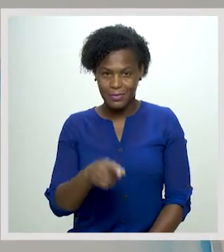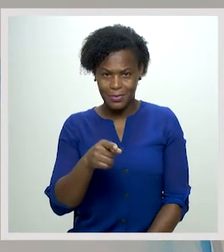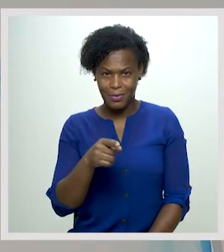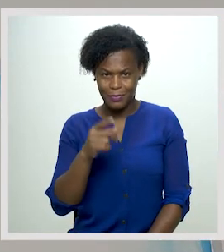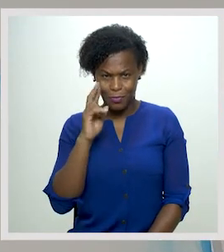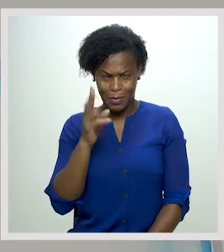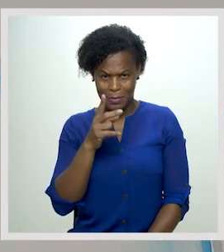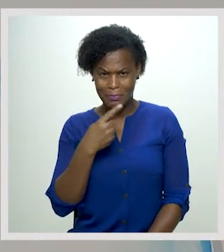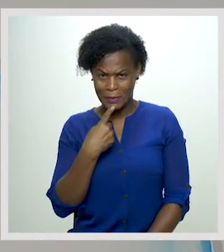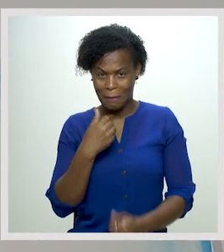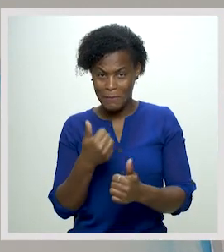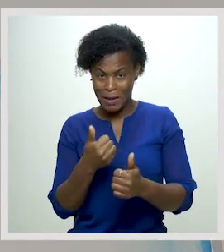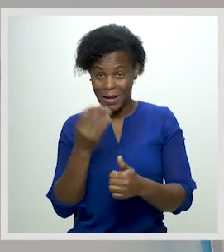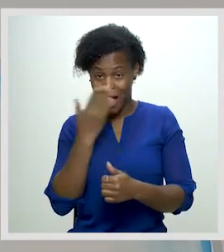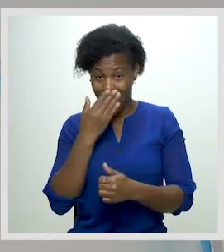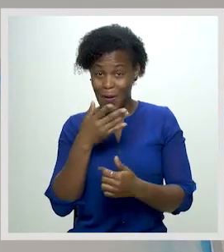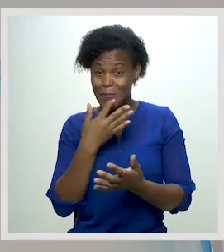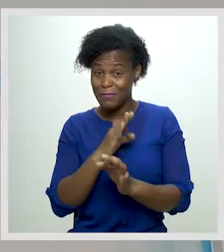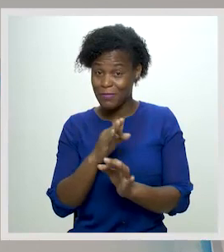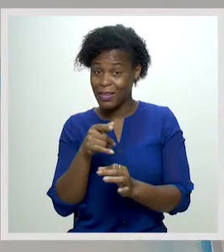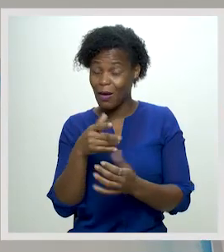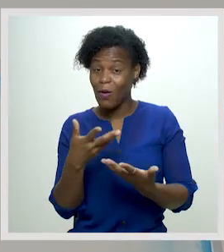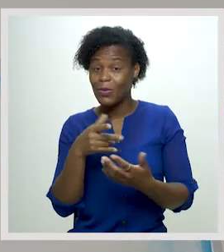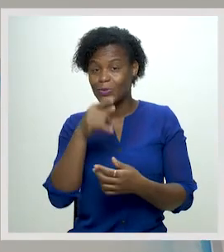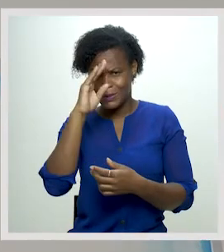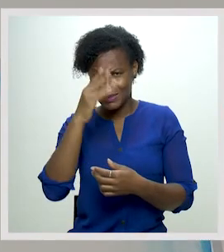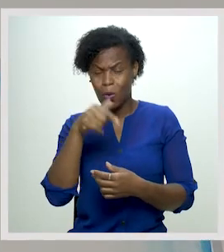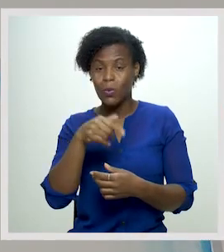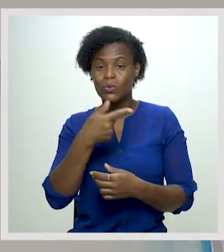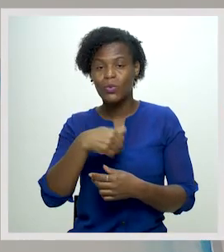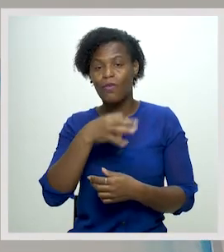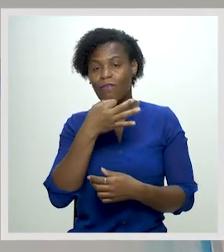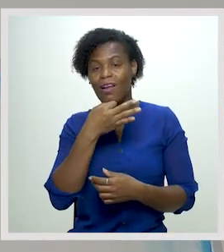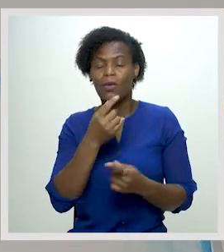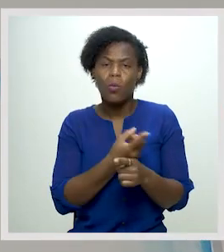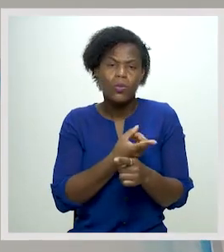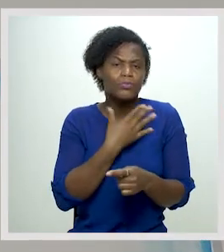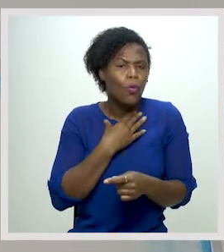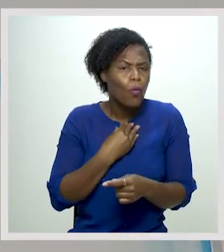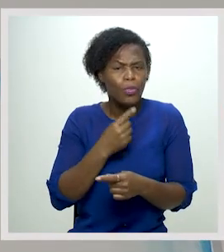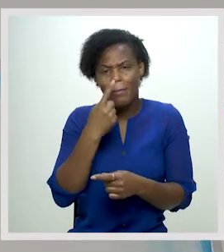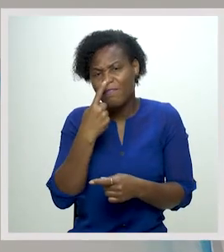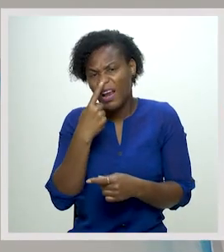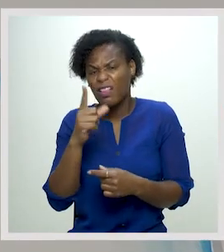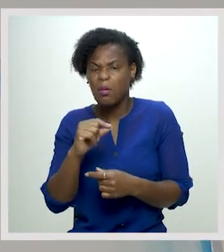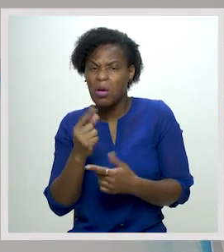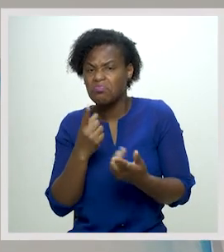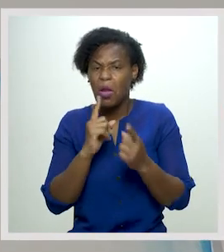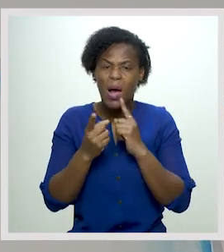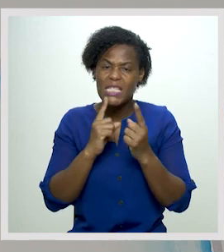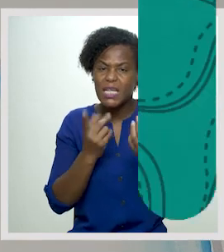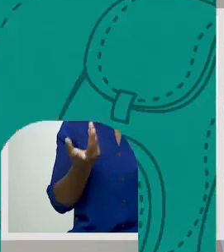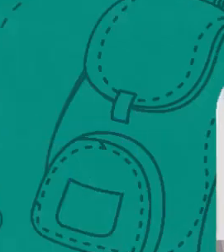Tu as bien suivi le cours? Magnifique! Alors, tu sais qu'aujourd'hui, on a parlé des goûts, des préférences et des